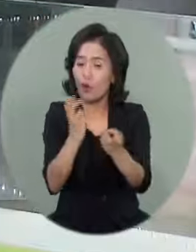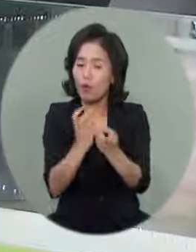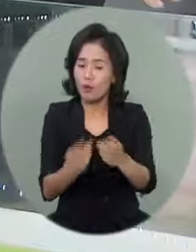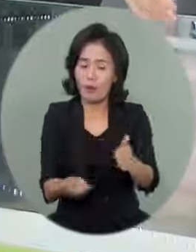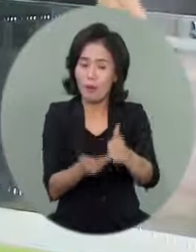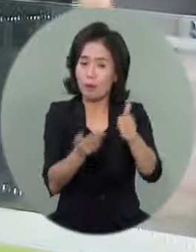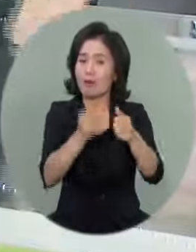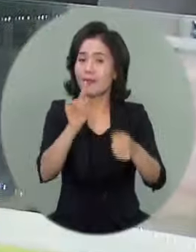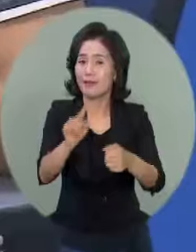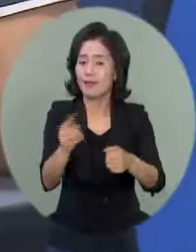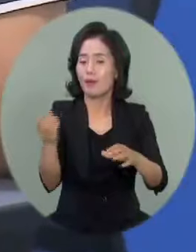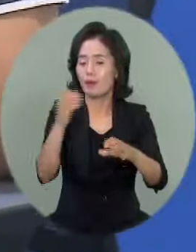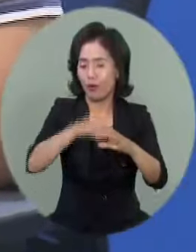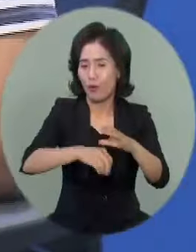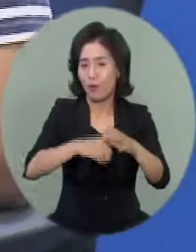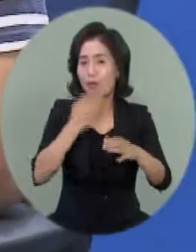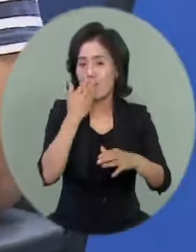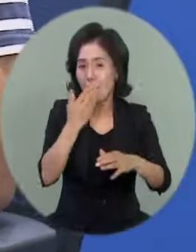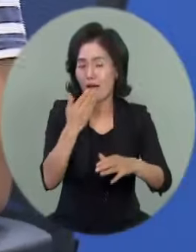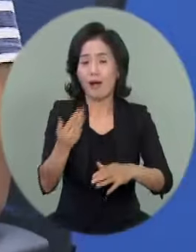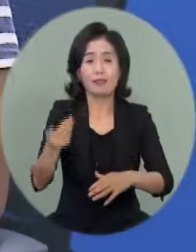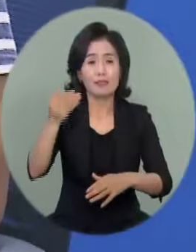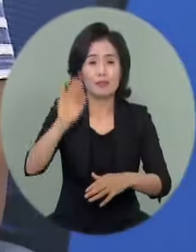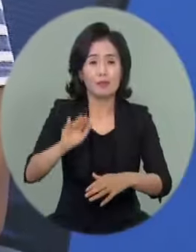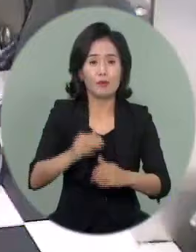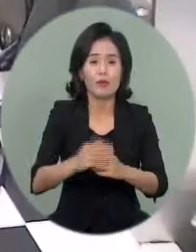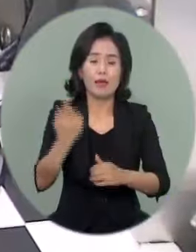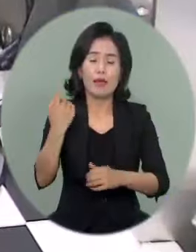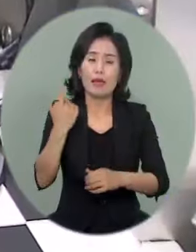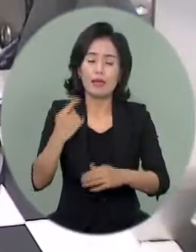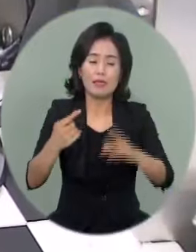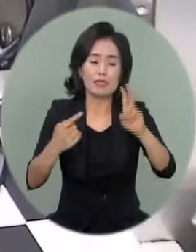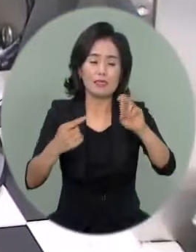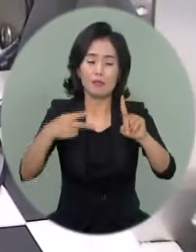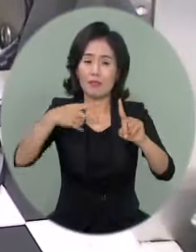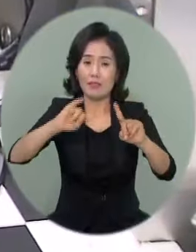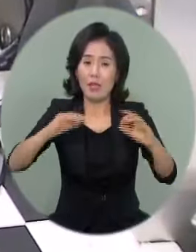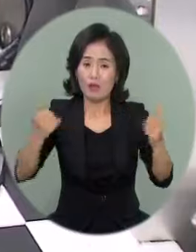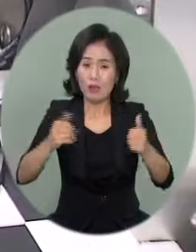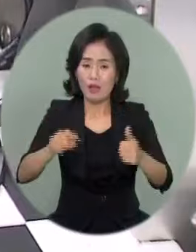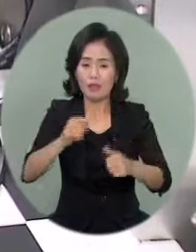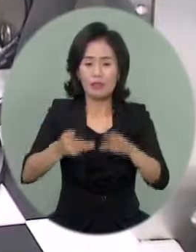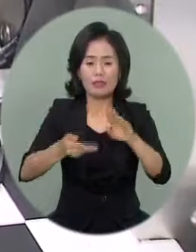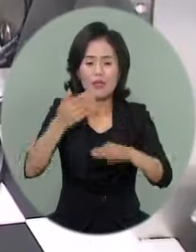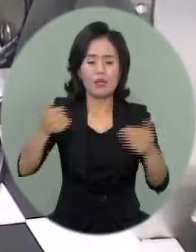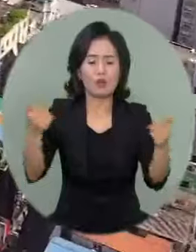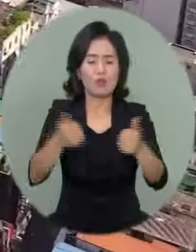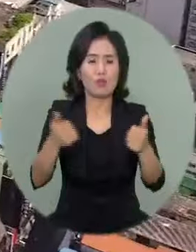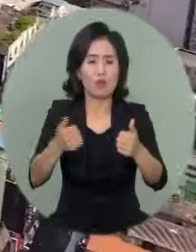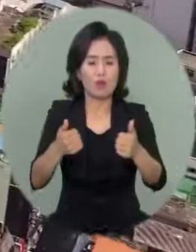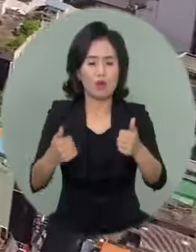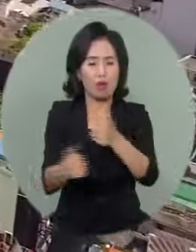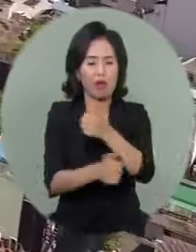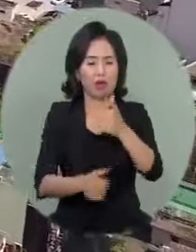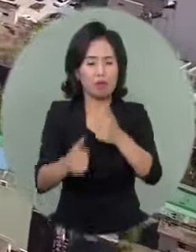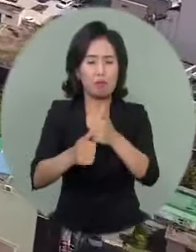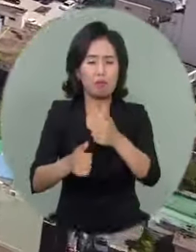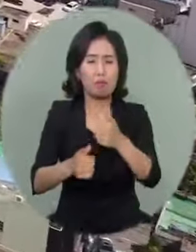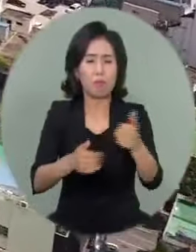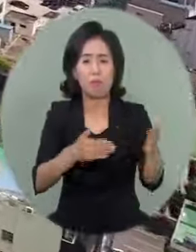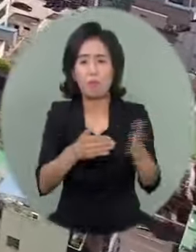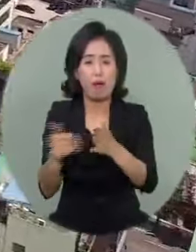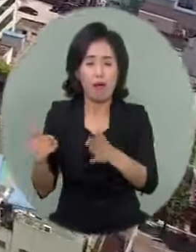육성할 건지가 담길 것으로 기대됐지만 지난 국회에서 상임이 문턱조차 넘지 못했기 때문입니다